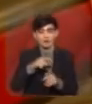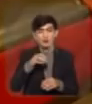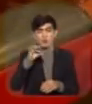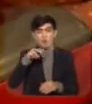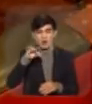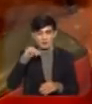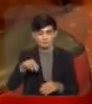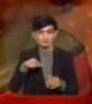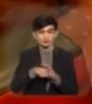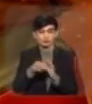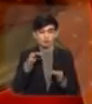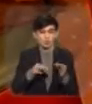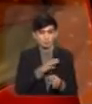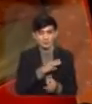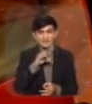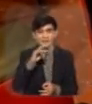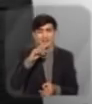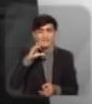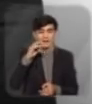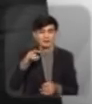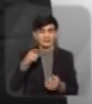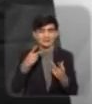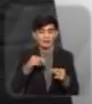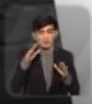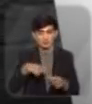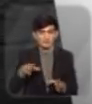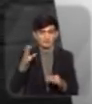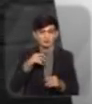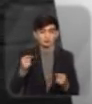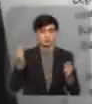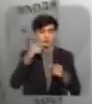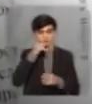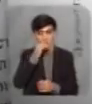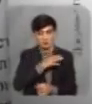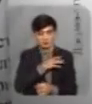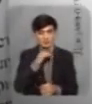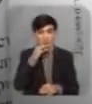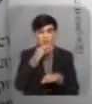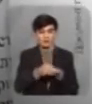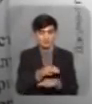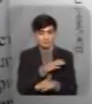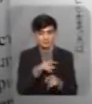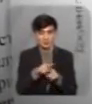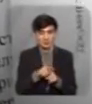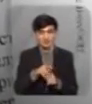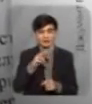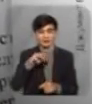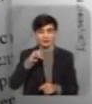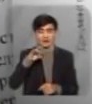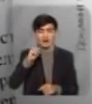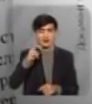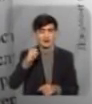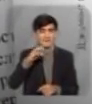істе сот сервердің қайда екенін анықтай алмапты. Тек Омастрой жауапкершілігі шектеулі серіктестігінің Траковецге есімді